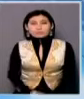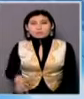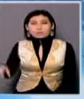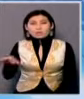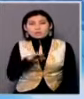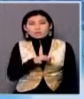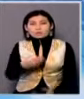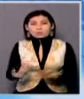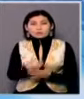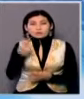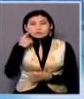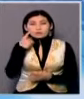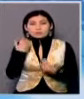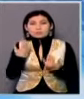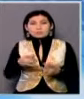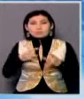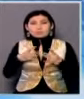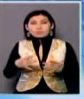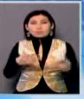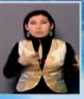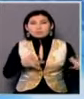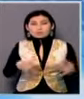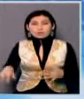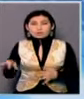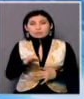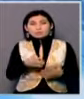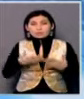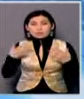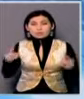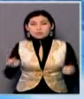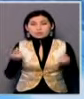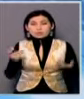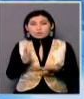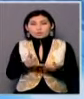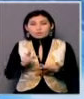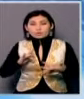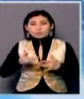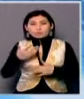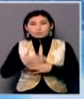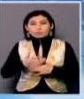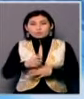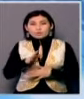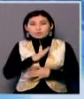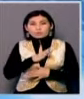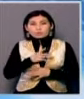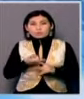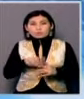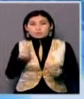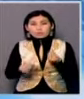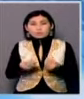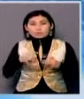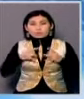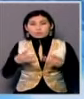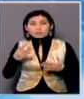Аудандарда жаңалықтарға ойыссақ, ұлыстың ұлы мерекесі Құрманғазы ауданында да кең көлемде тойланды. Онлайн форматта өткен шарада ұлттық ойындар мен